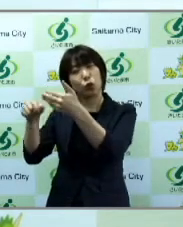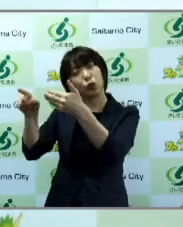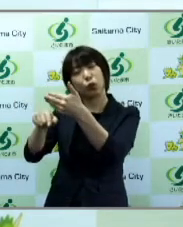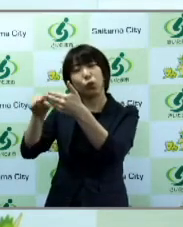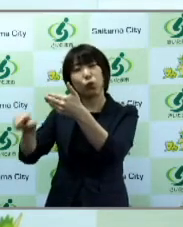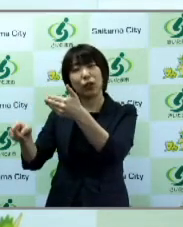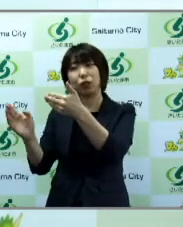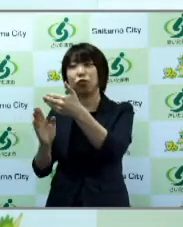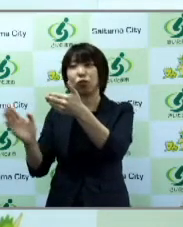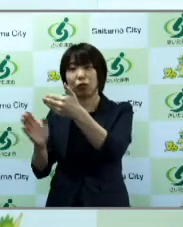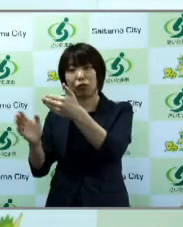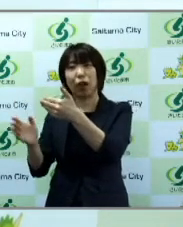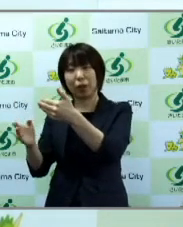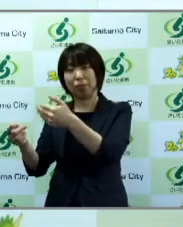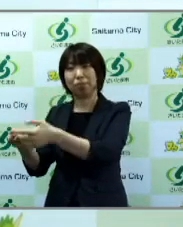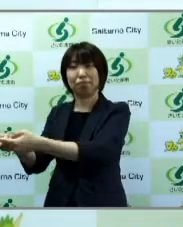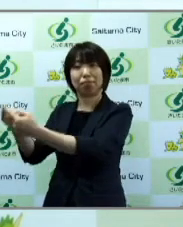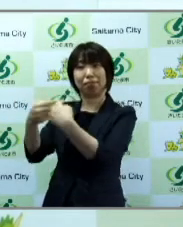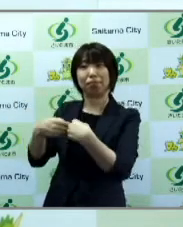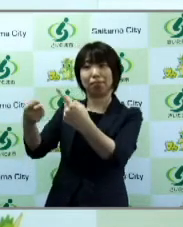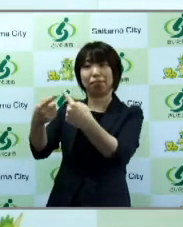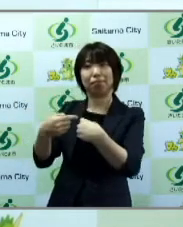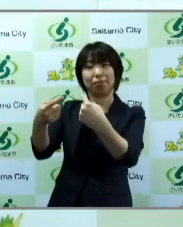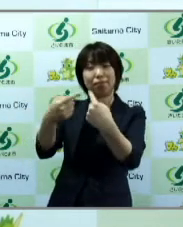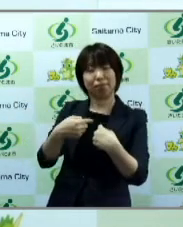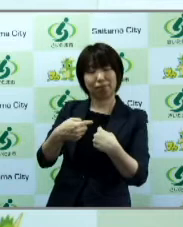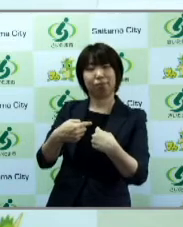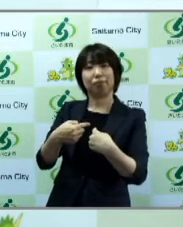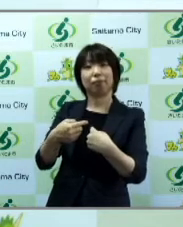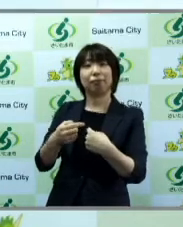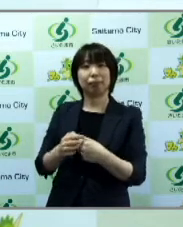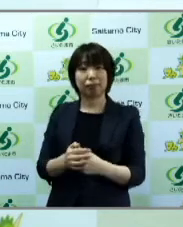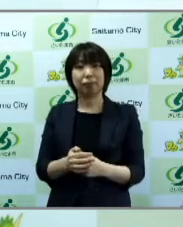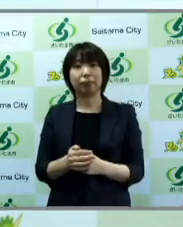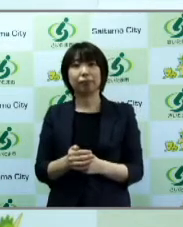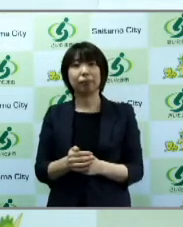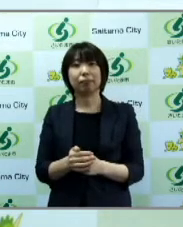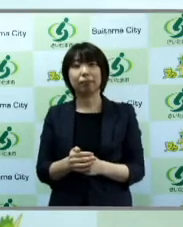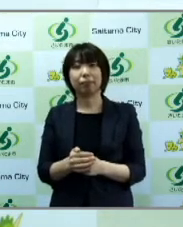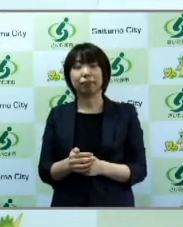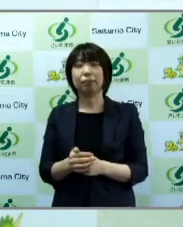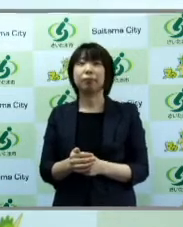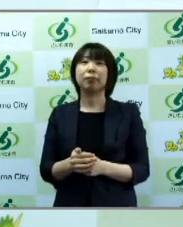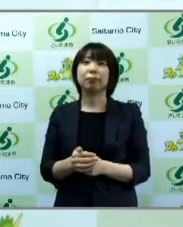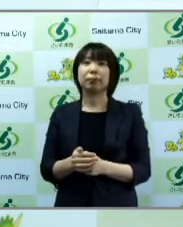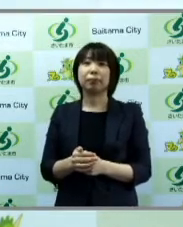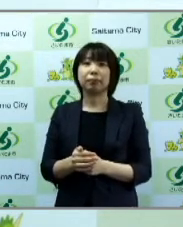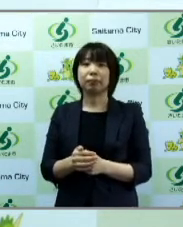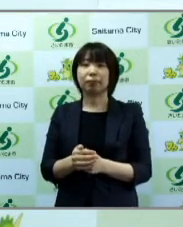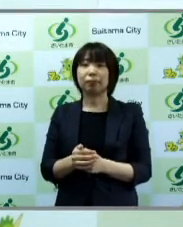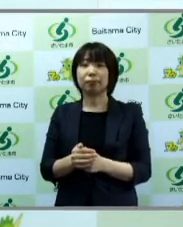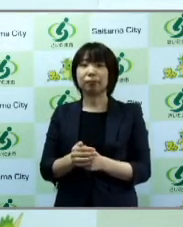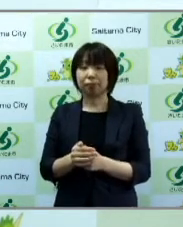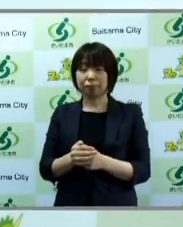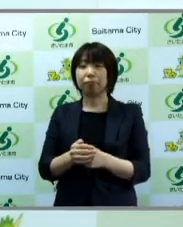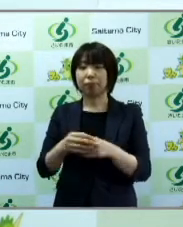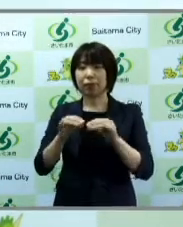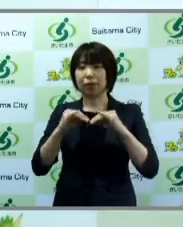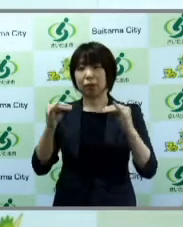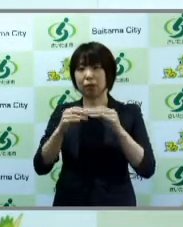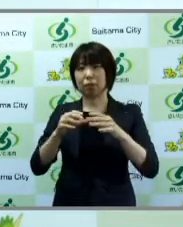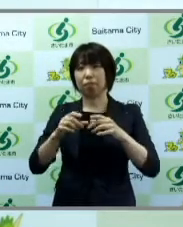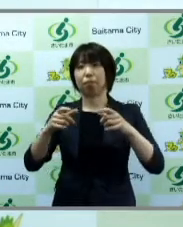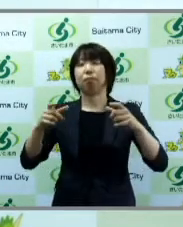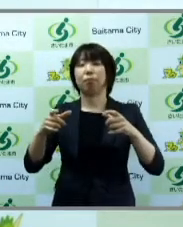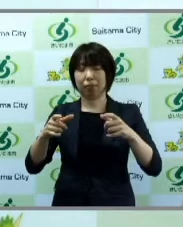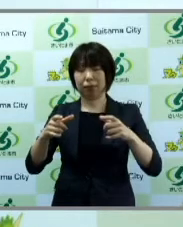が、応募されてきているというような状況を聞いておりますので、まあ、その中で、まあ、増員するということは当然やっていきます。それ以外